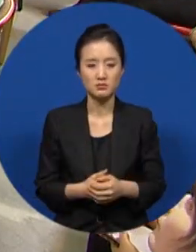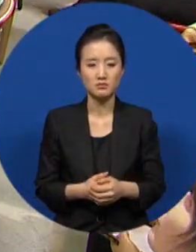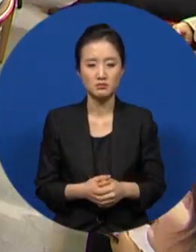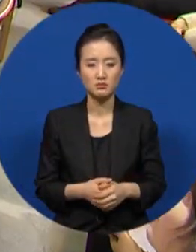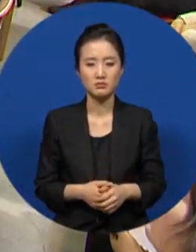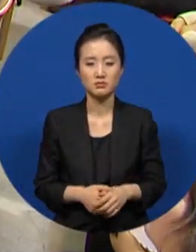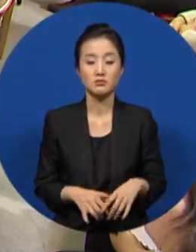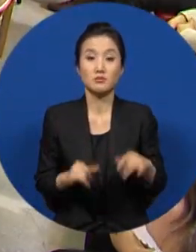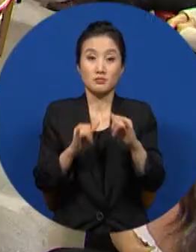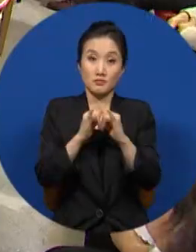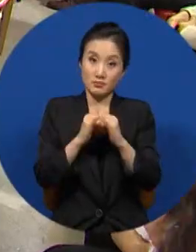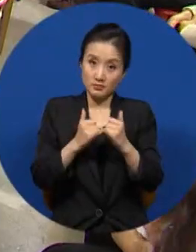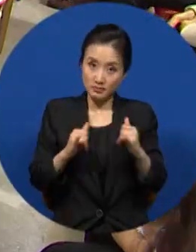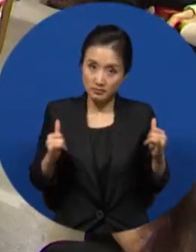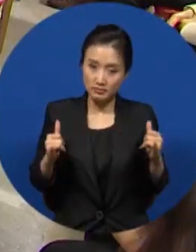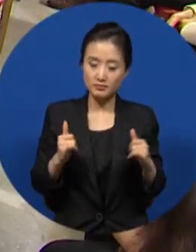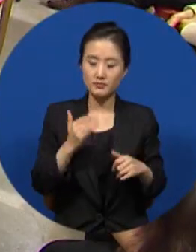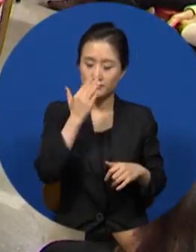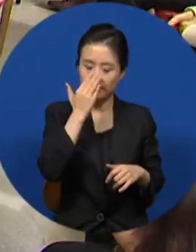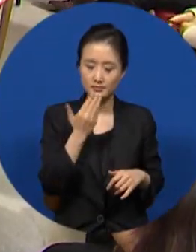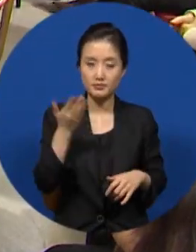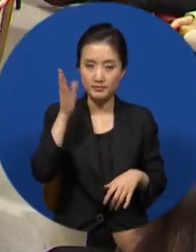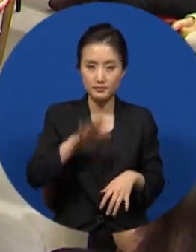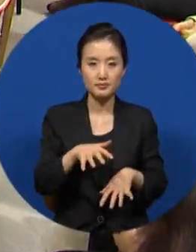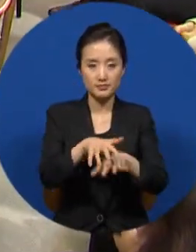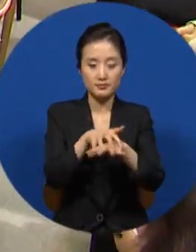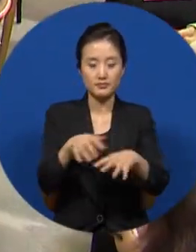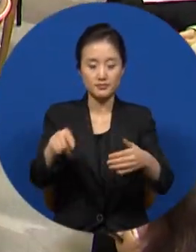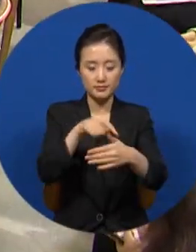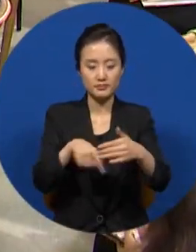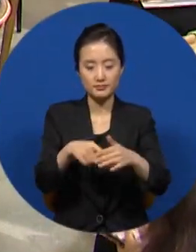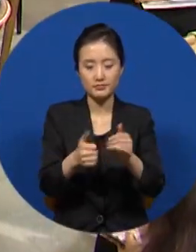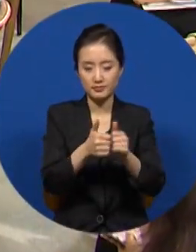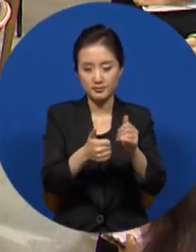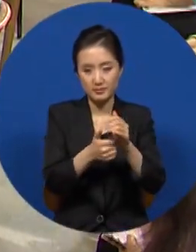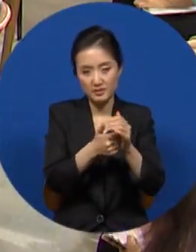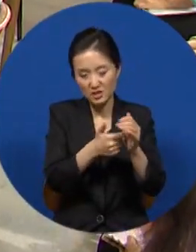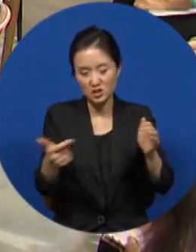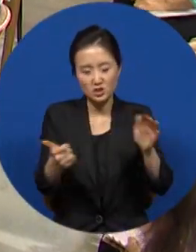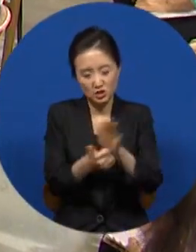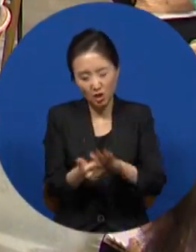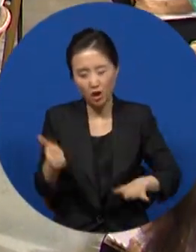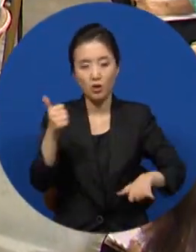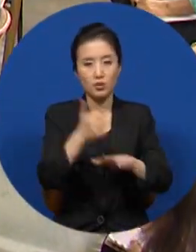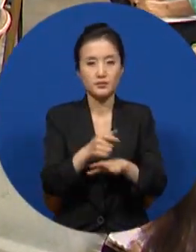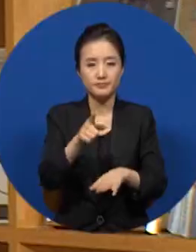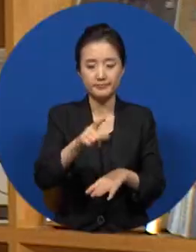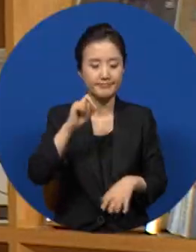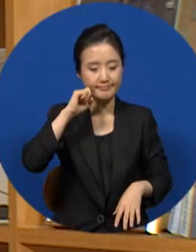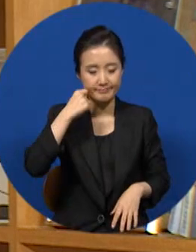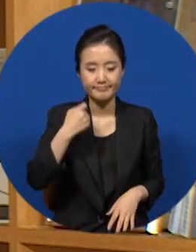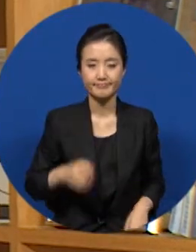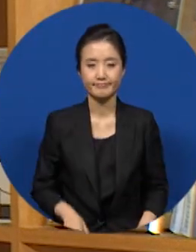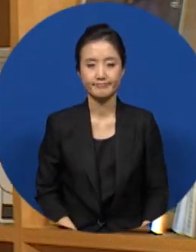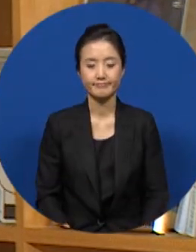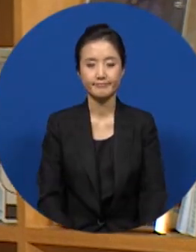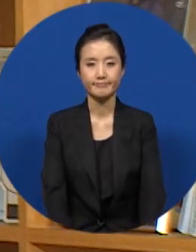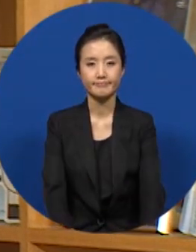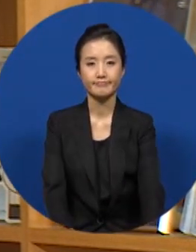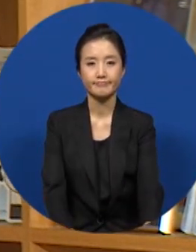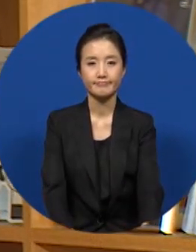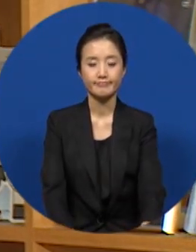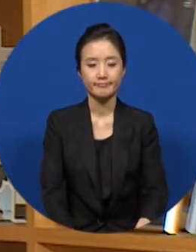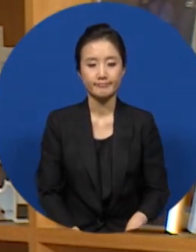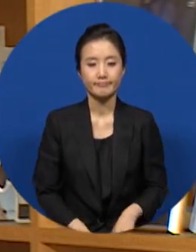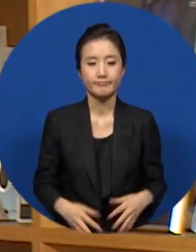거야. 사람이 착하면서 조직에서 크게 성공하기는 정말 하늘의 별따기입니다. 이건 좋고